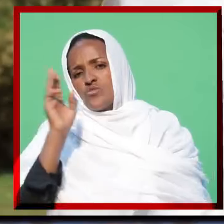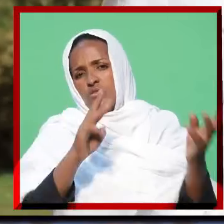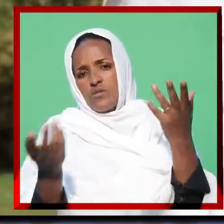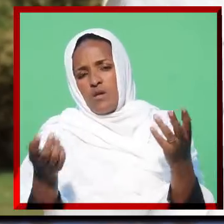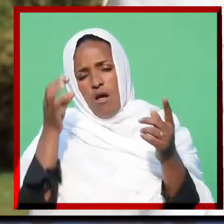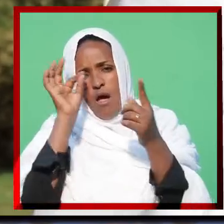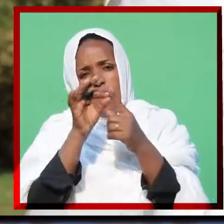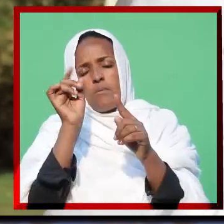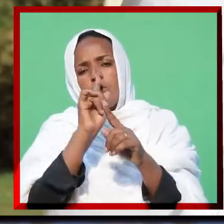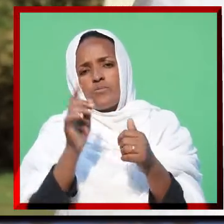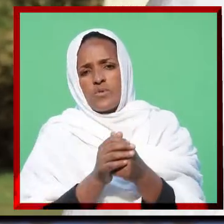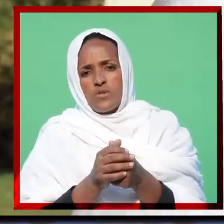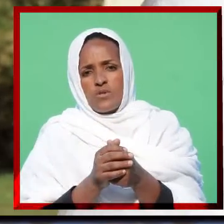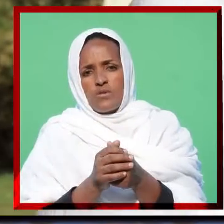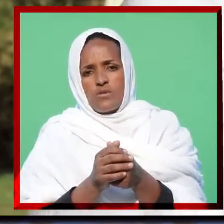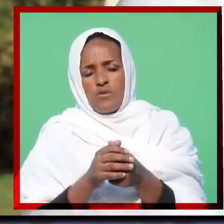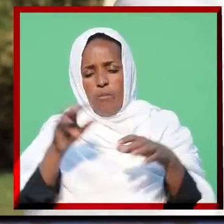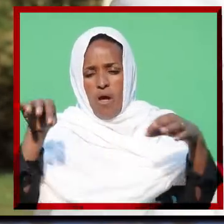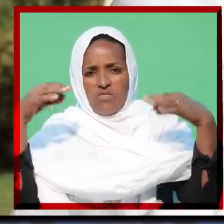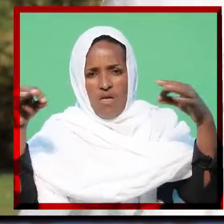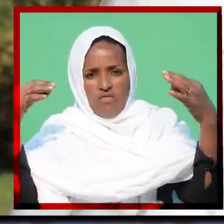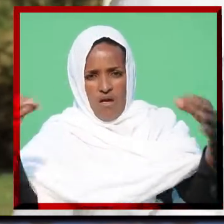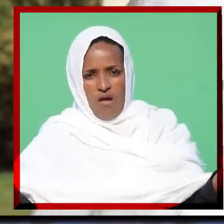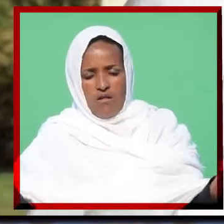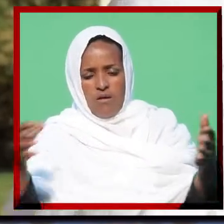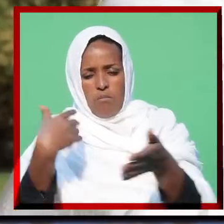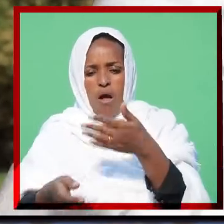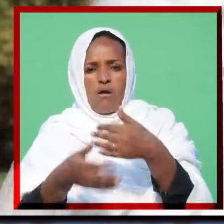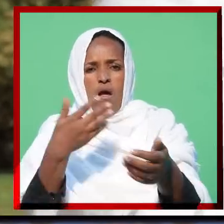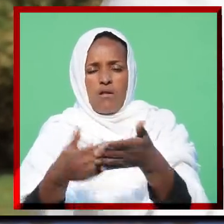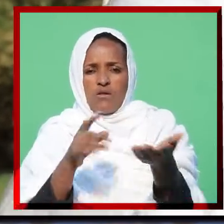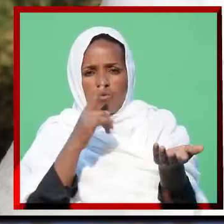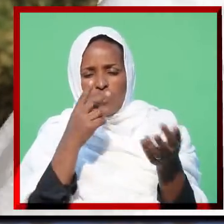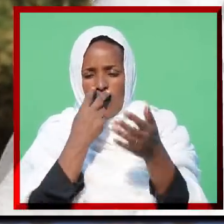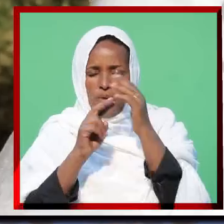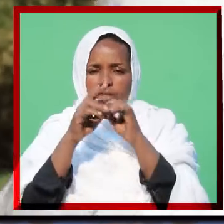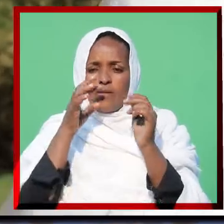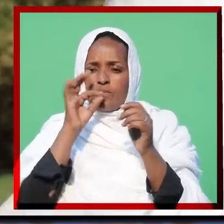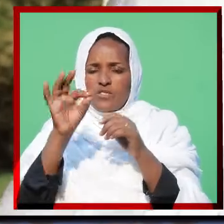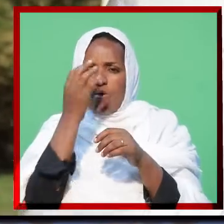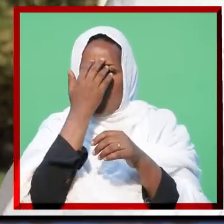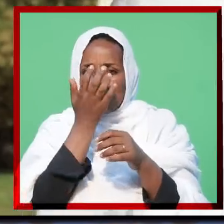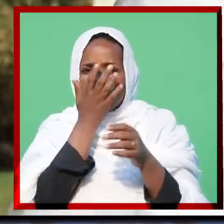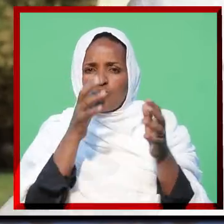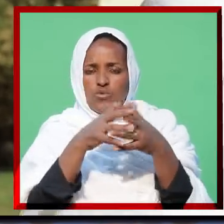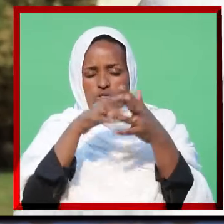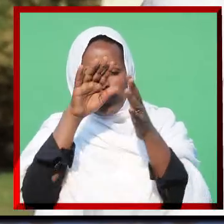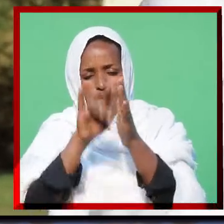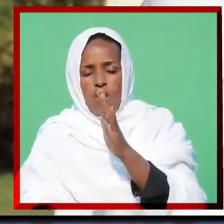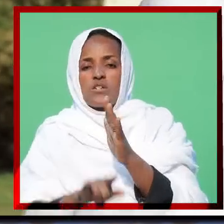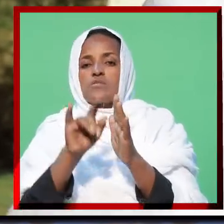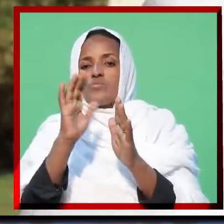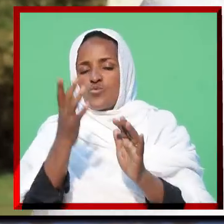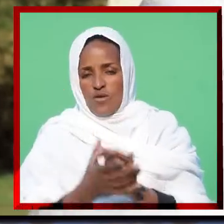ይቸግረኛል። አላማቸው ምንድነው? ማጣጣ ማቃለል ነቢያቱ መስደብ ኦርቶዶክስ የተዋረደች